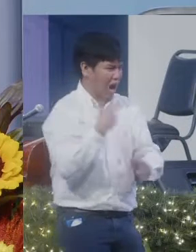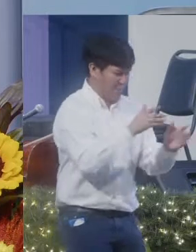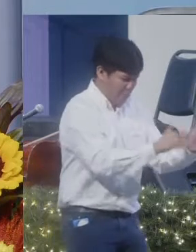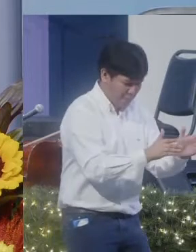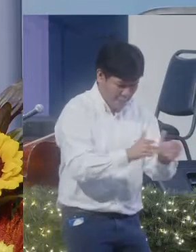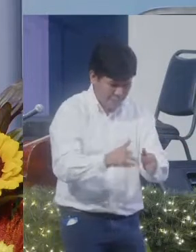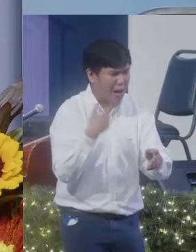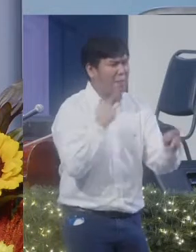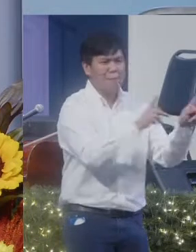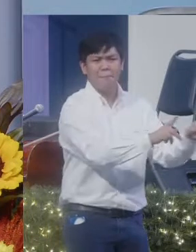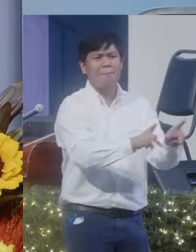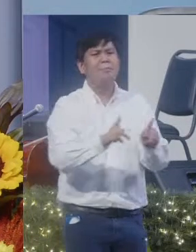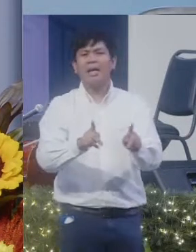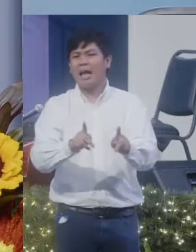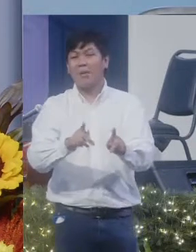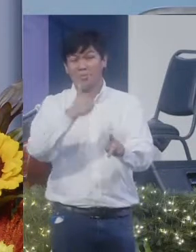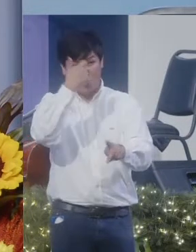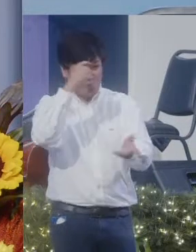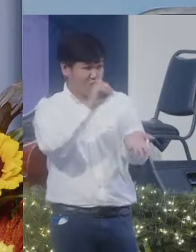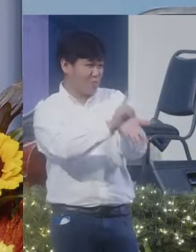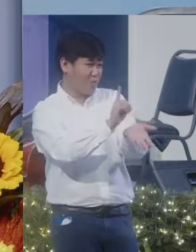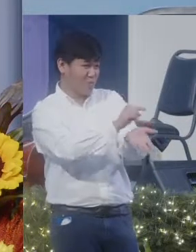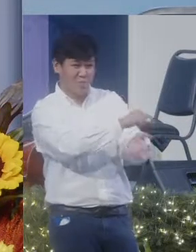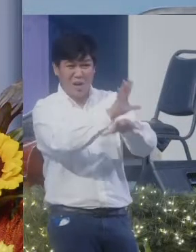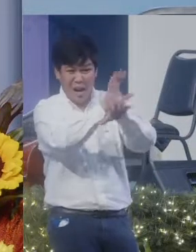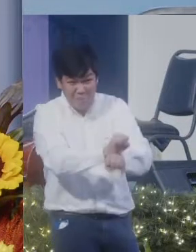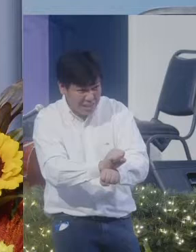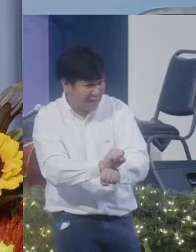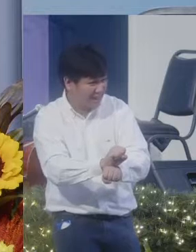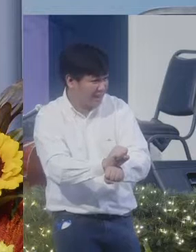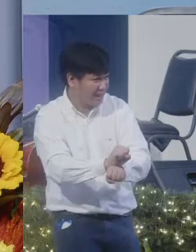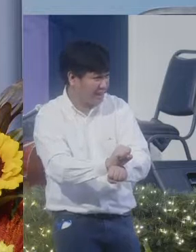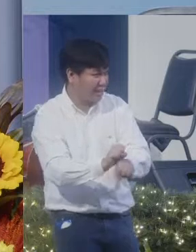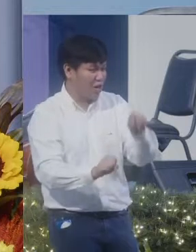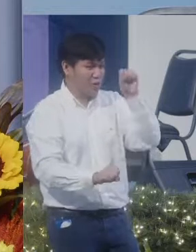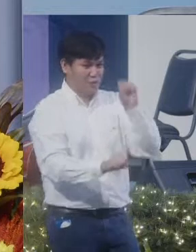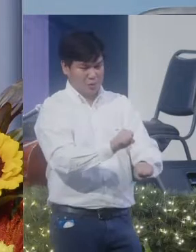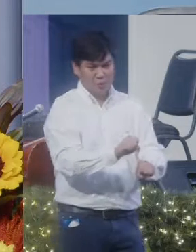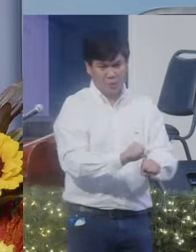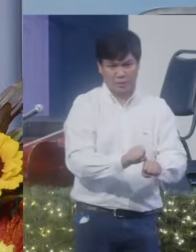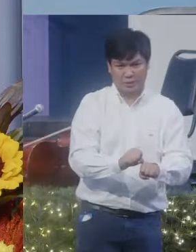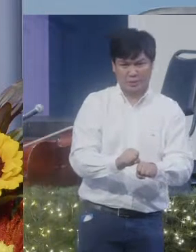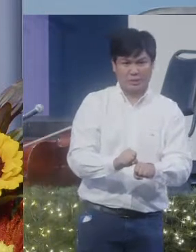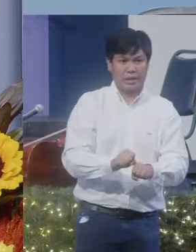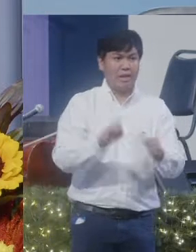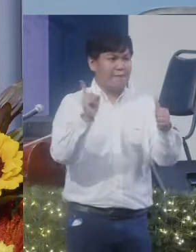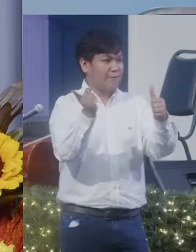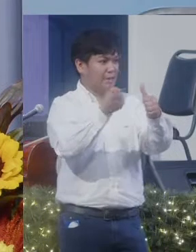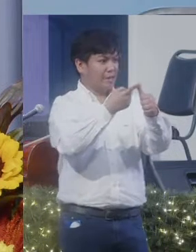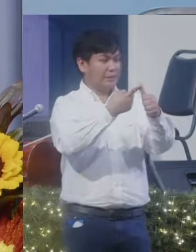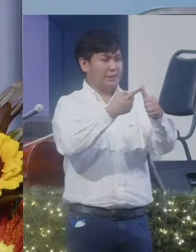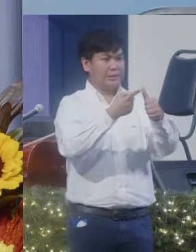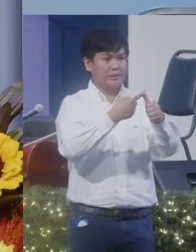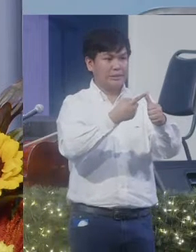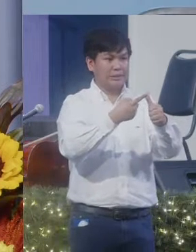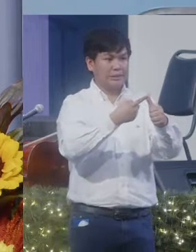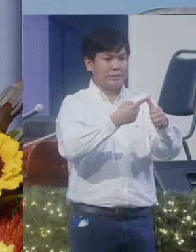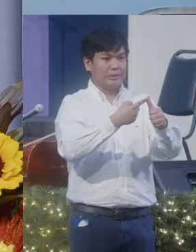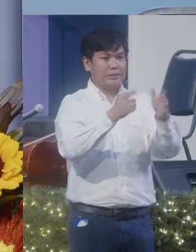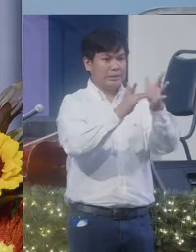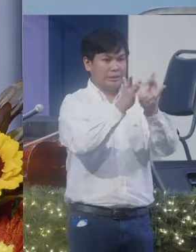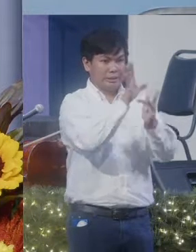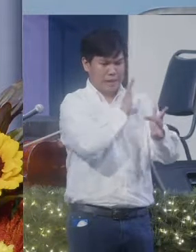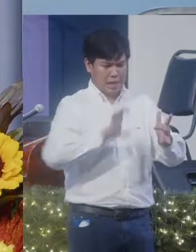ng umpisa ng buhay ng ating Panginoon, ng umpisa ng kanyang buhay at ministeryo. Una sa kanyang pambihirang